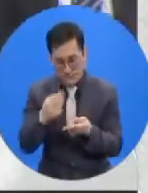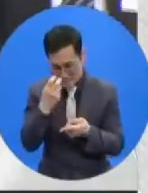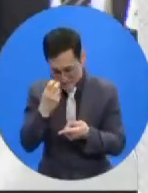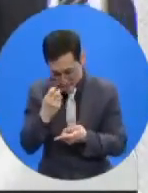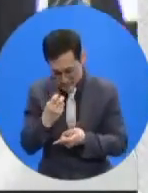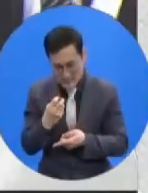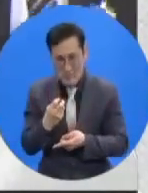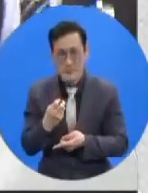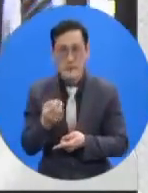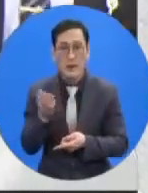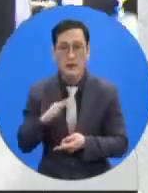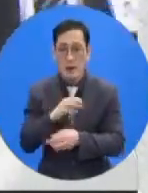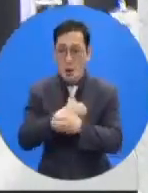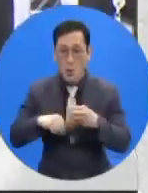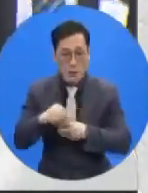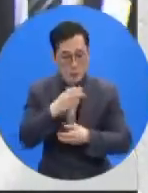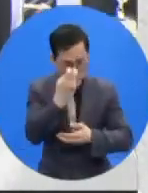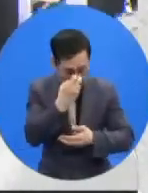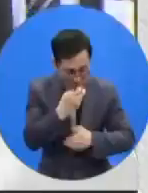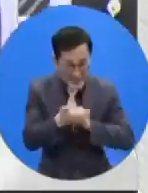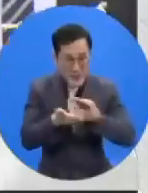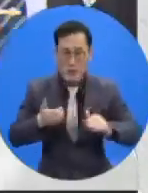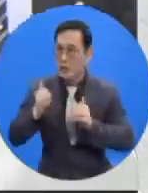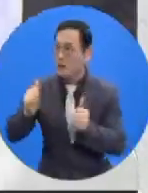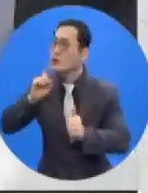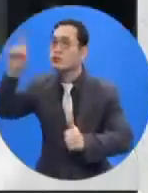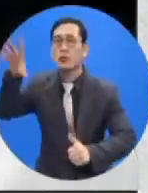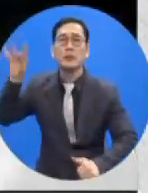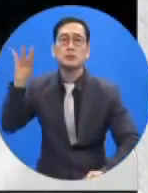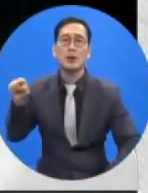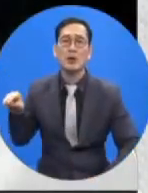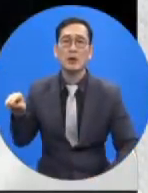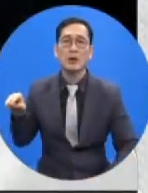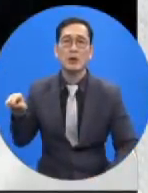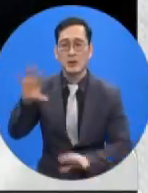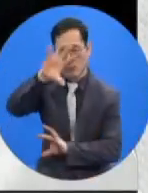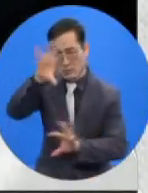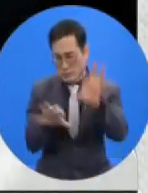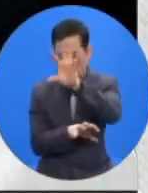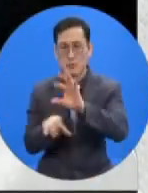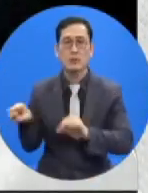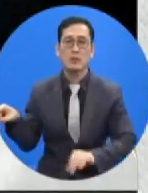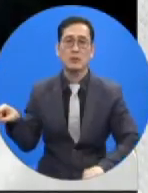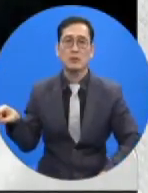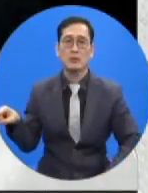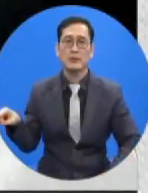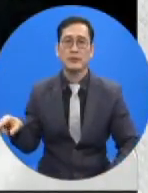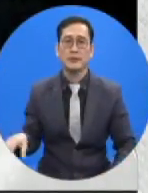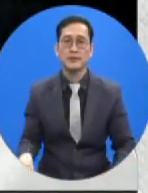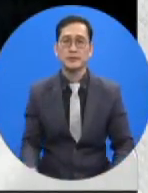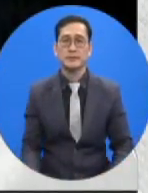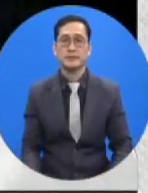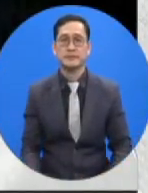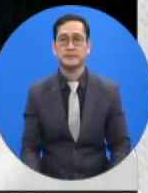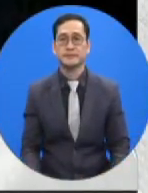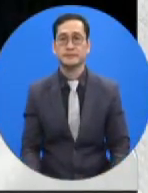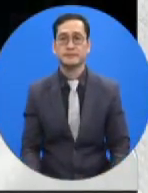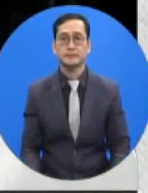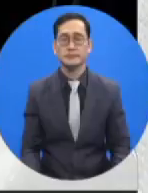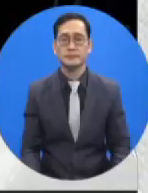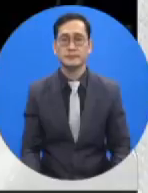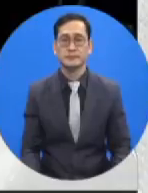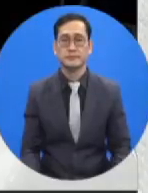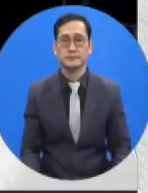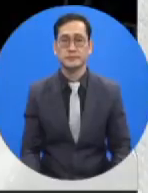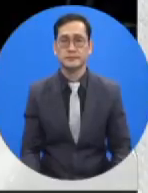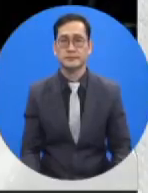재판이 거꾸로 가는 겁니다. 검찰에서 준비하는 것이 바로 저런 거예요. 본말이 주도된 것부터 준비됐기 때문에 재판이 그렇게 가고 있다라고 이제 보기 때문에